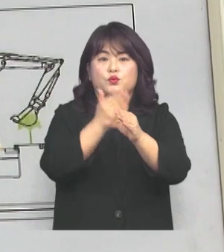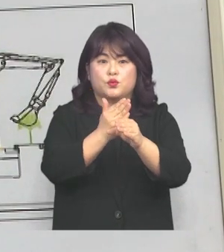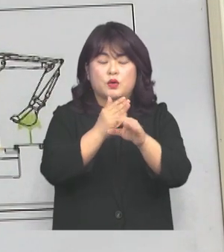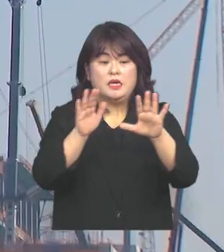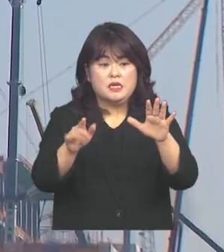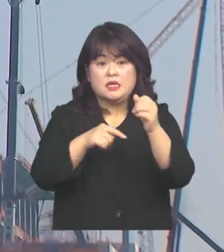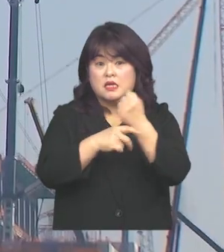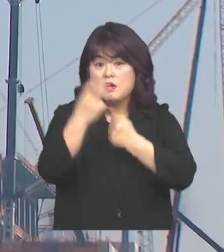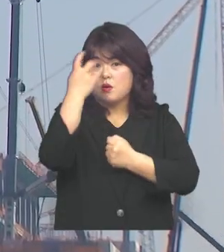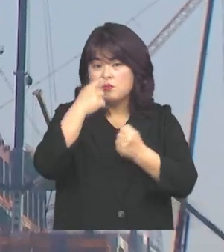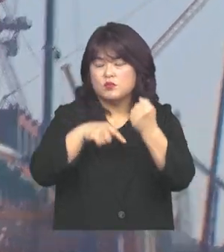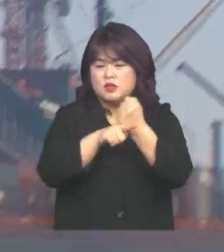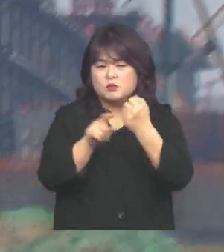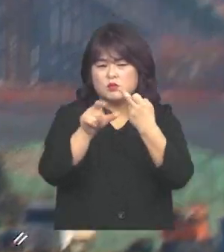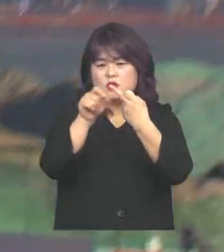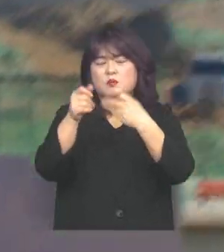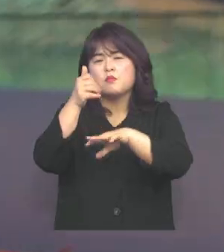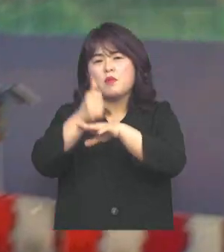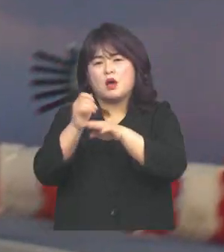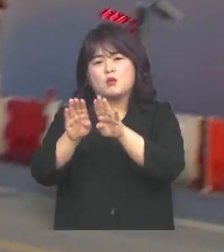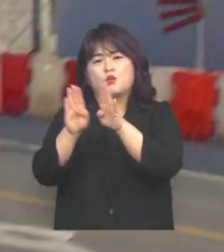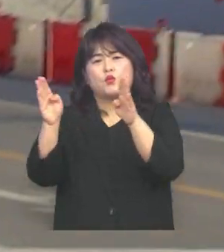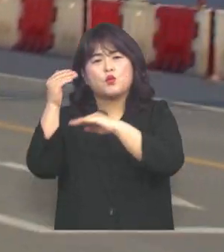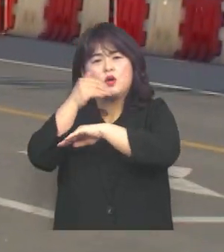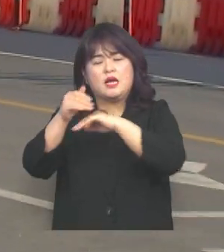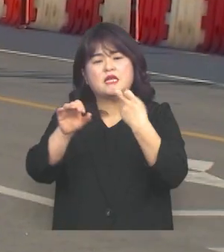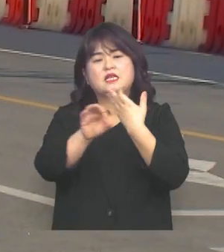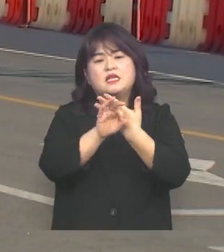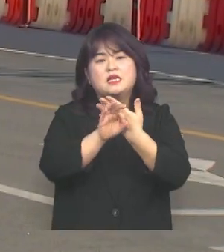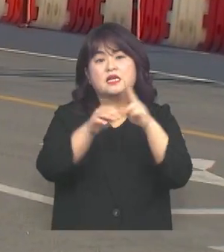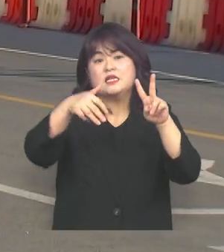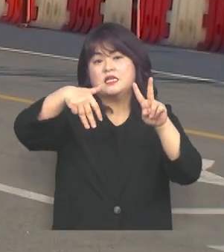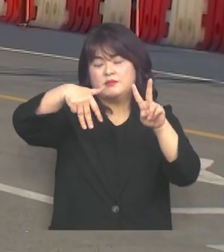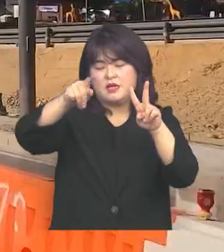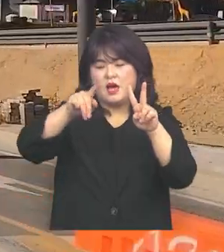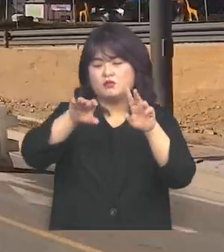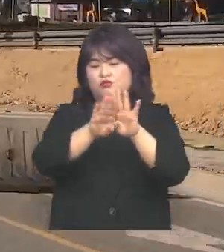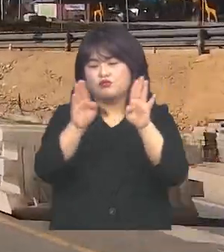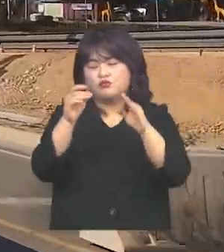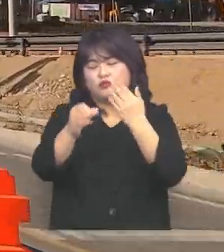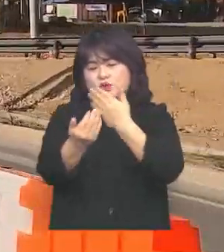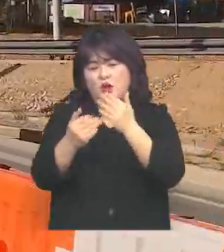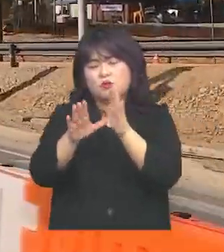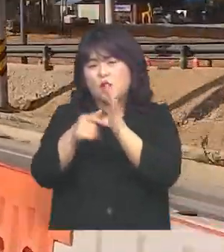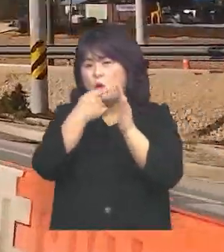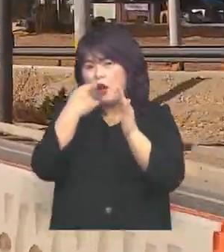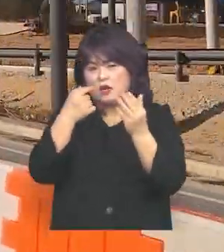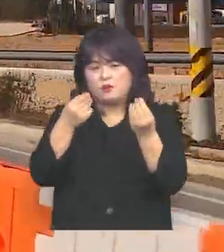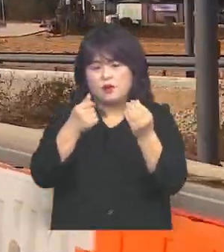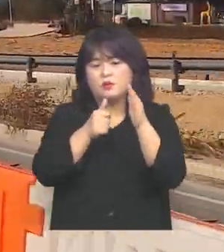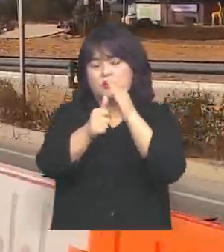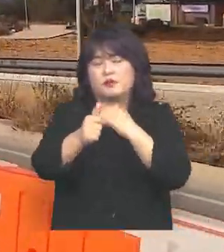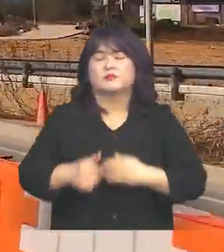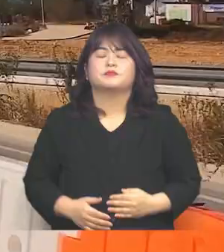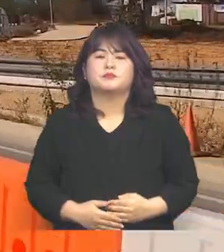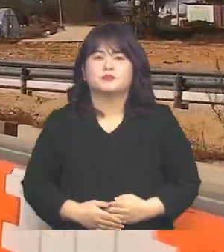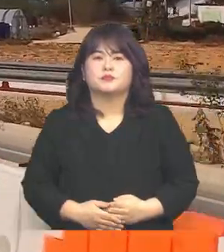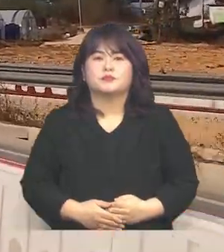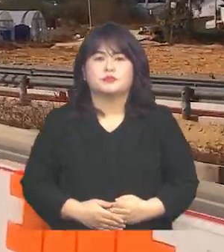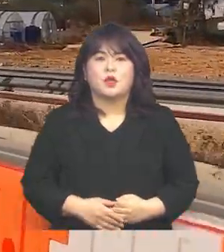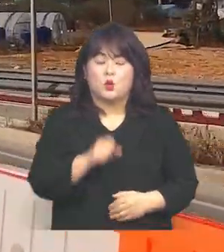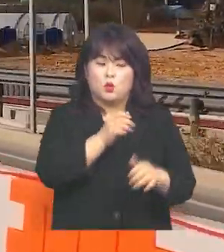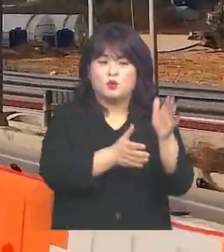확장하는 공사를 진행 중이며 이번 점검은 연말부터 순차적으로 이루어지는 2차 임시 개통을 앞두고 공사 상황을 살피기